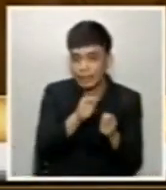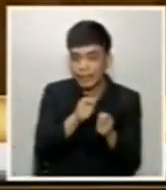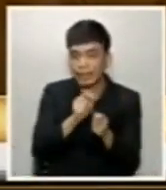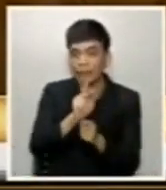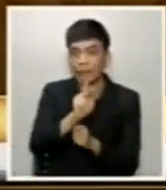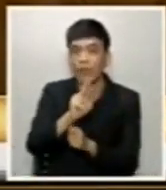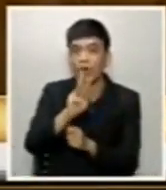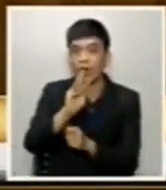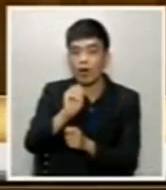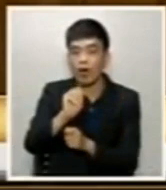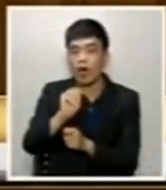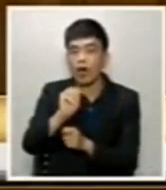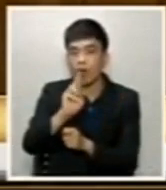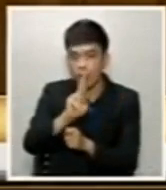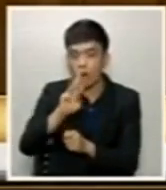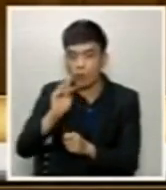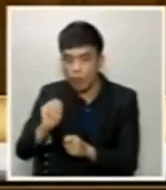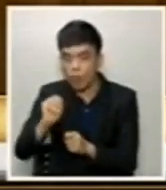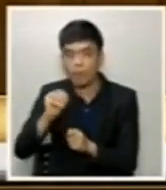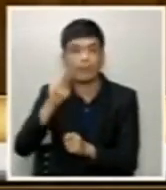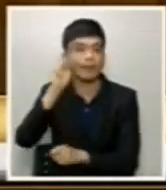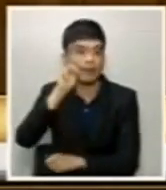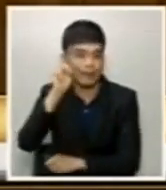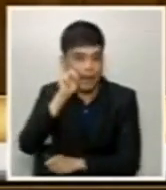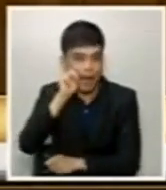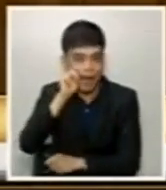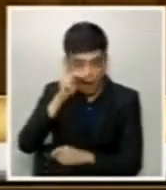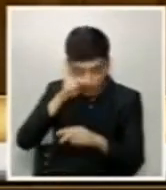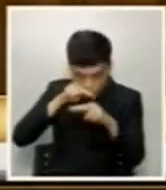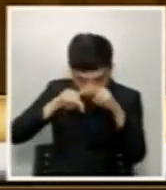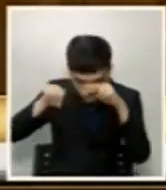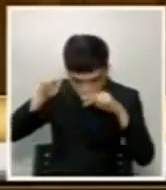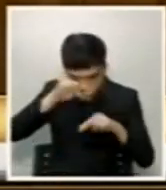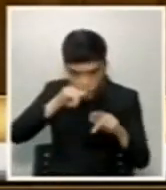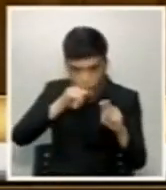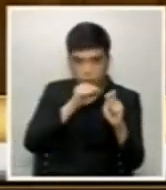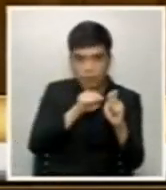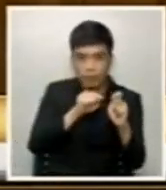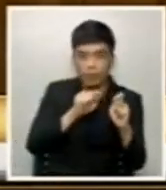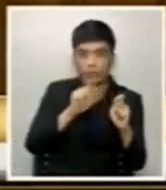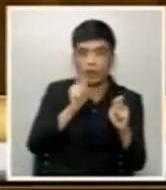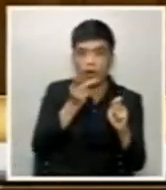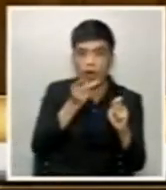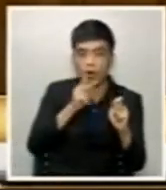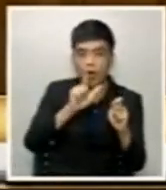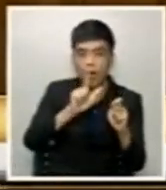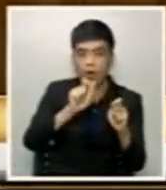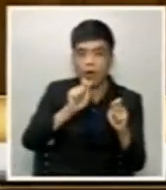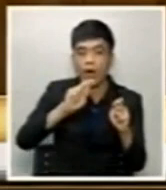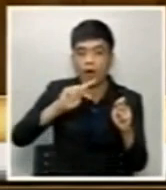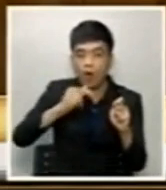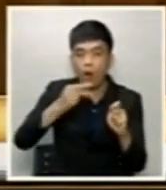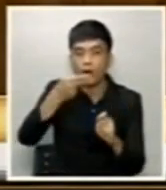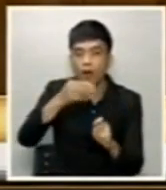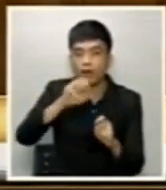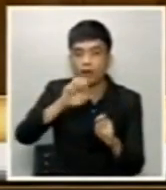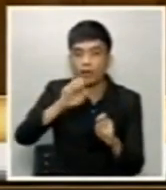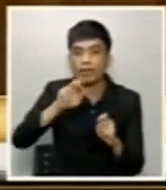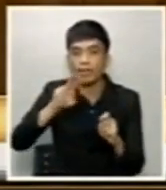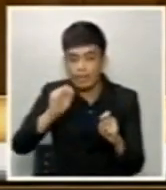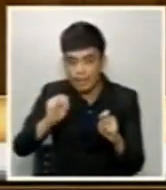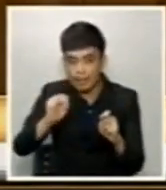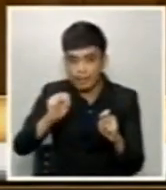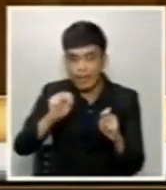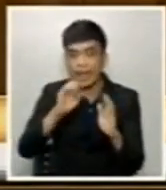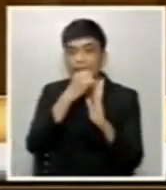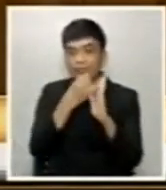ได้มีการสำรวจในส่วนของพื้นที่ของตำบลคลองหินนะครับอำเภออ่าวลึกจังหวัดกระบี่ซึ่งพี่น้องประชาชนนะ